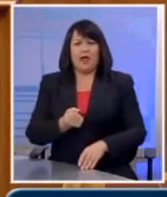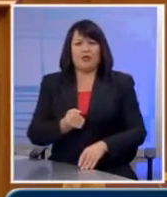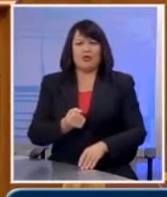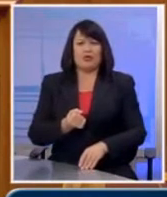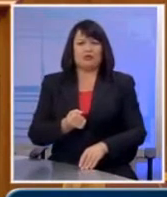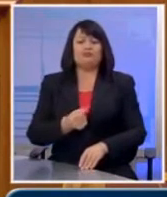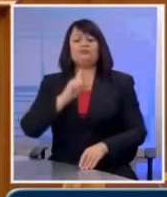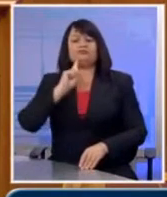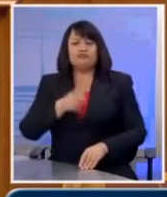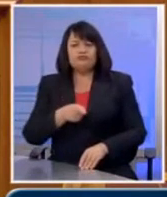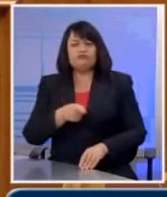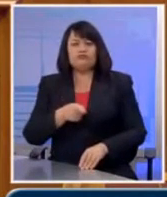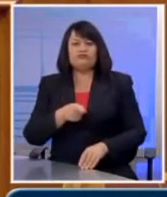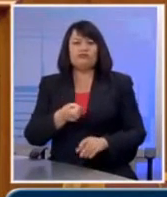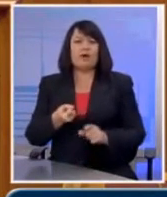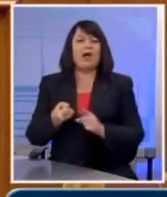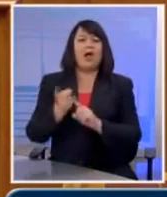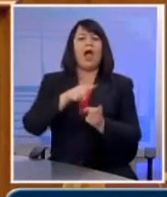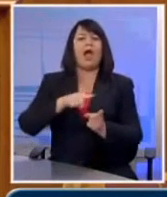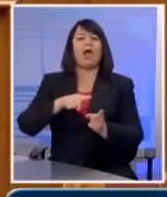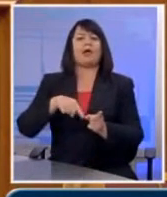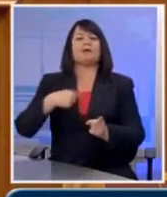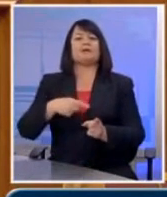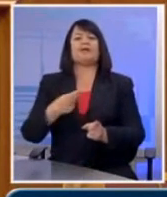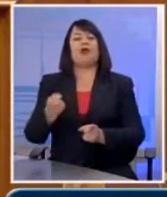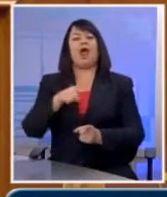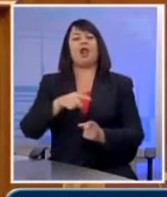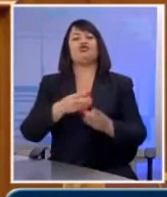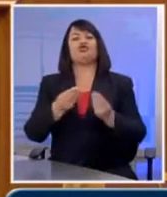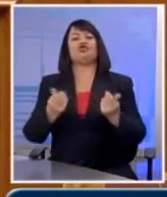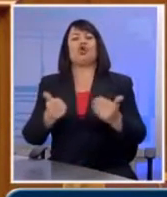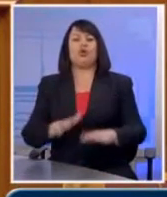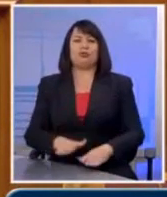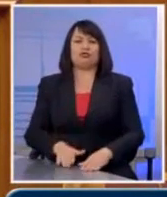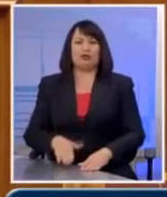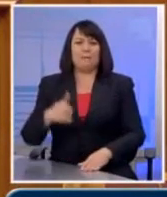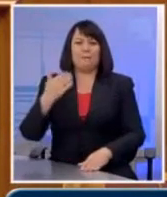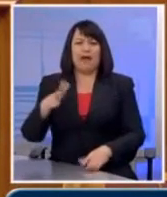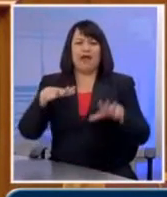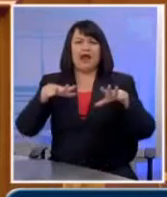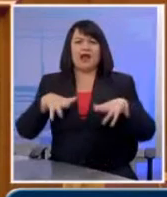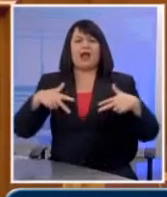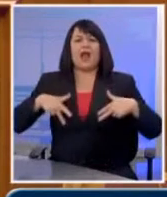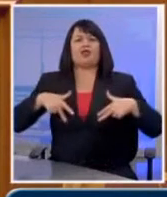επέβαλαν, άλλαξαν γραμμή, επιβεβαιώνοντας απλώς τις παρακρατικές μεθόδους.